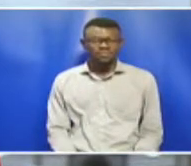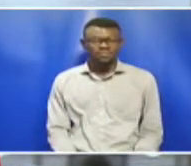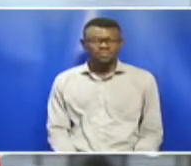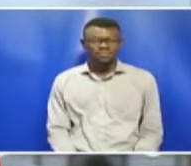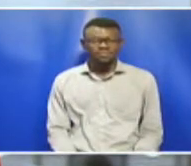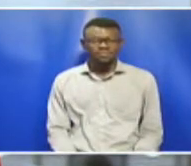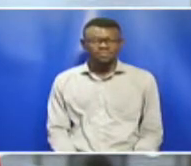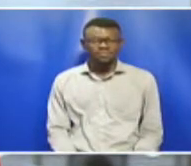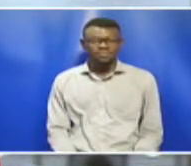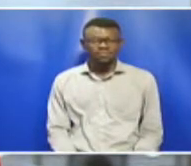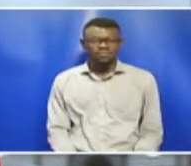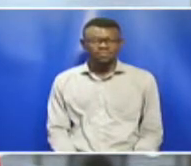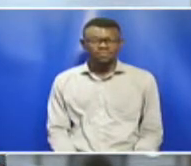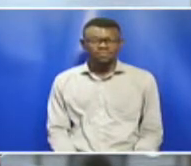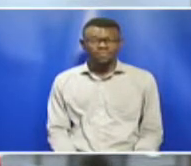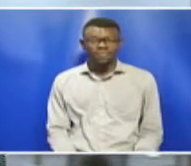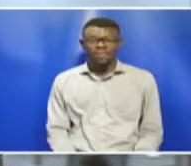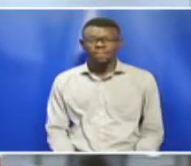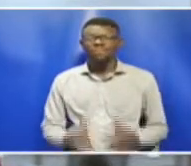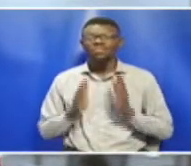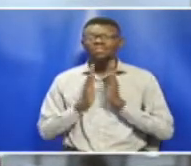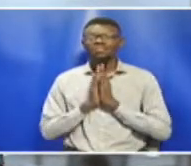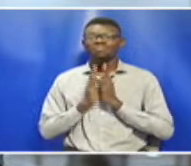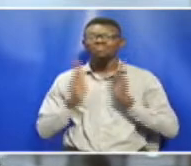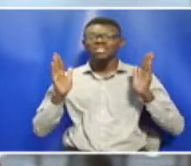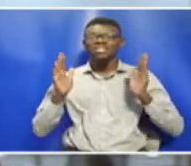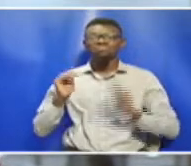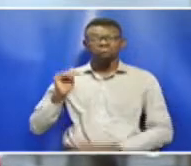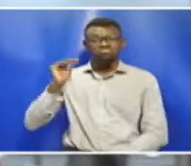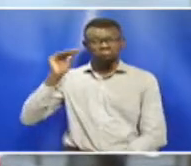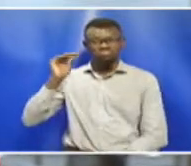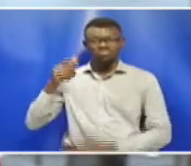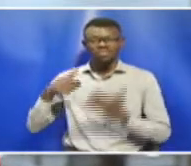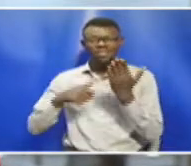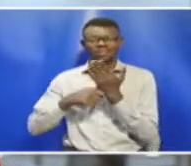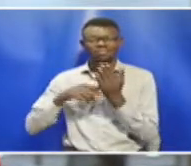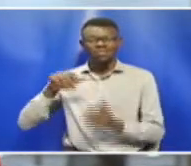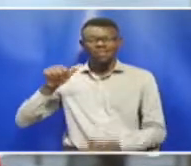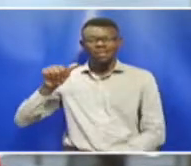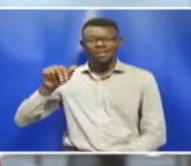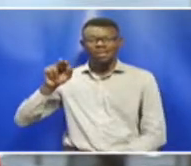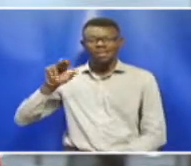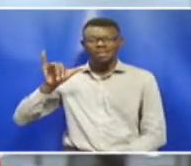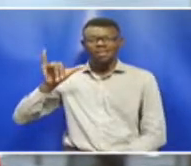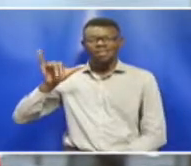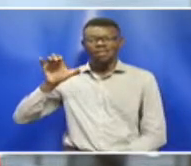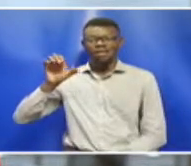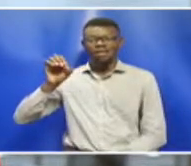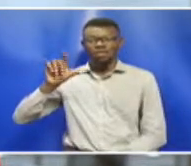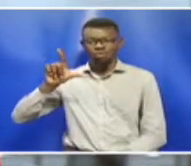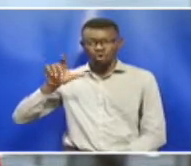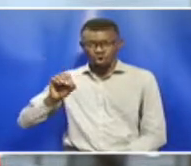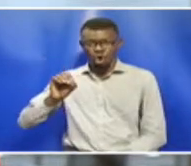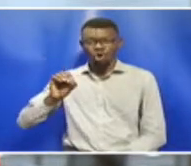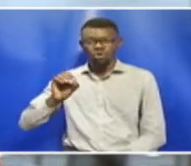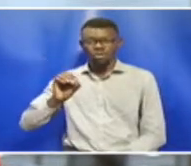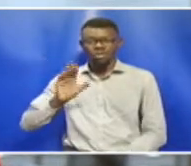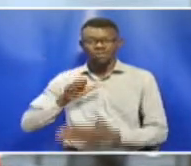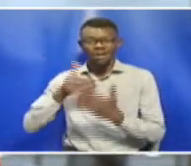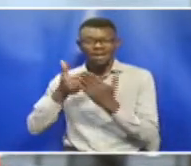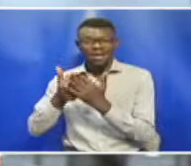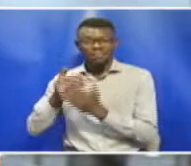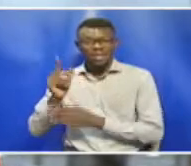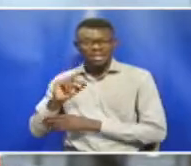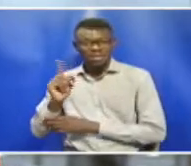Haya, kwingineko mtazamaji, Askofu mkuu Philip Subira Anyolo ameingia rasmi katika jimbo kuu la Nairobi.